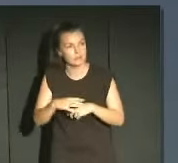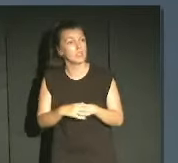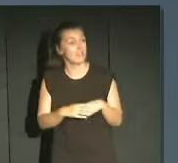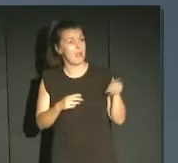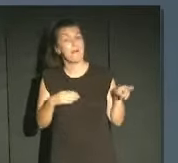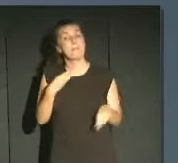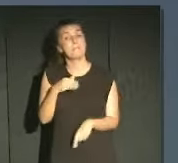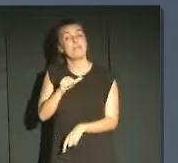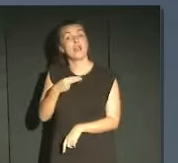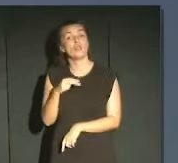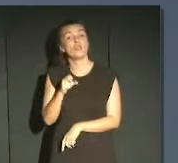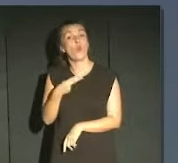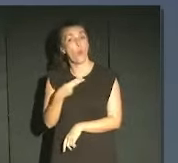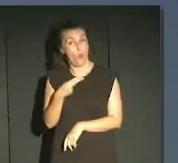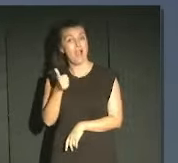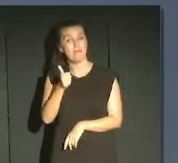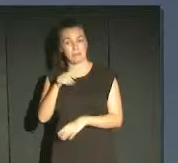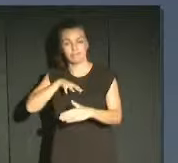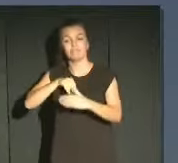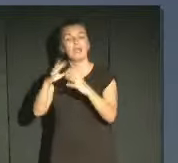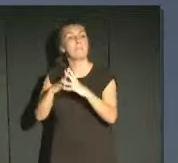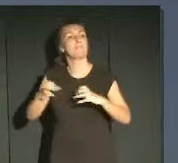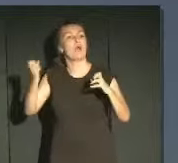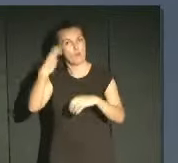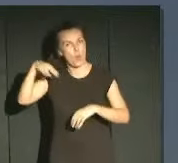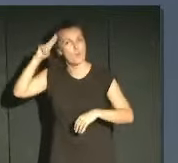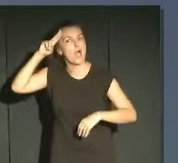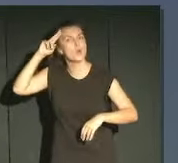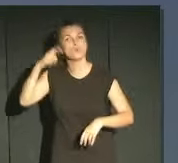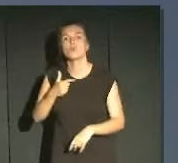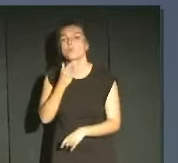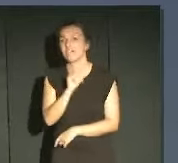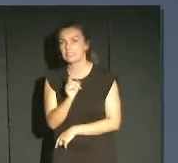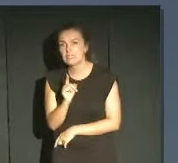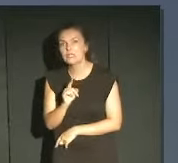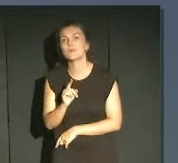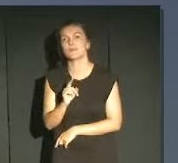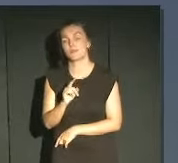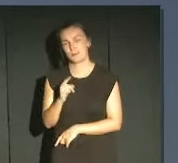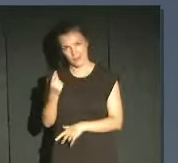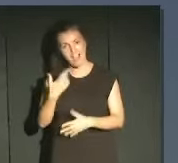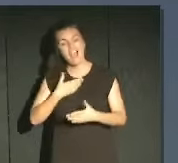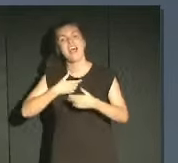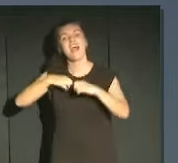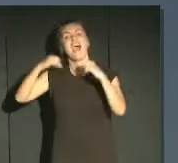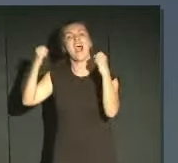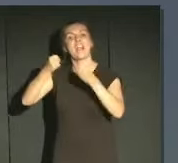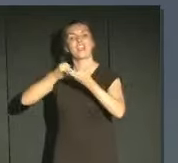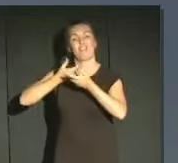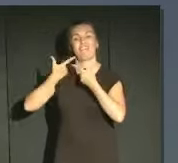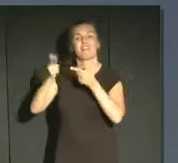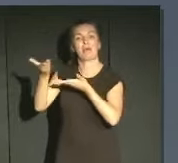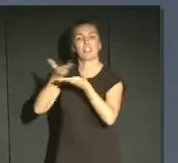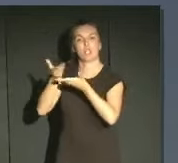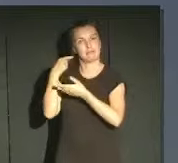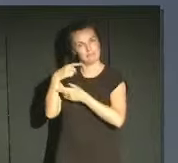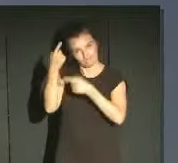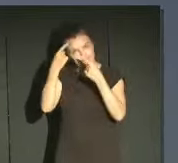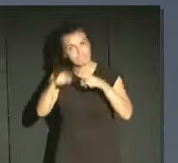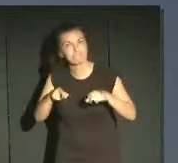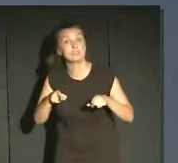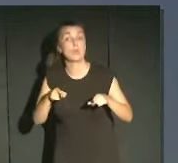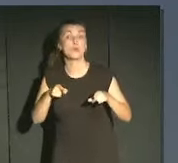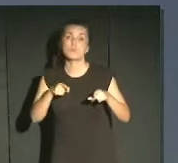des votes difficiles à faire au Parlement européen quand il faut s'opposer effectivement aux accords de libre échange des fois les les même des fois certains